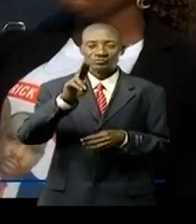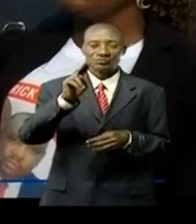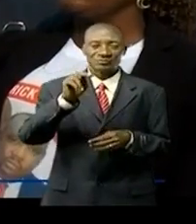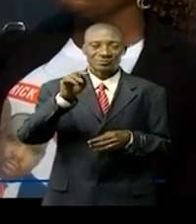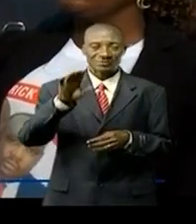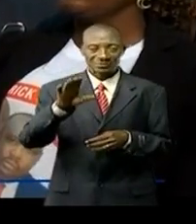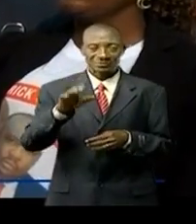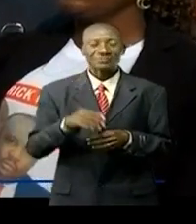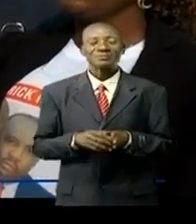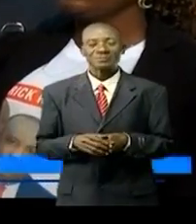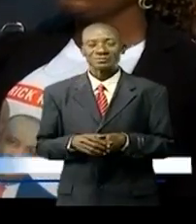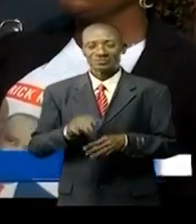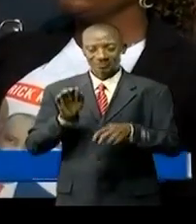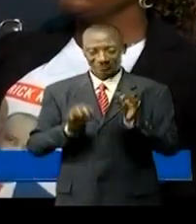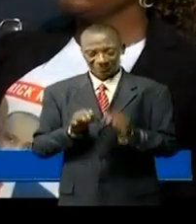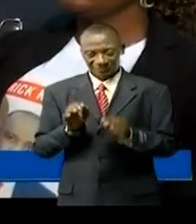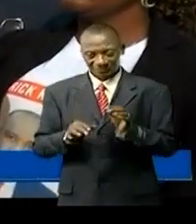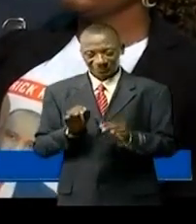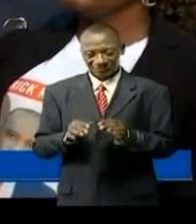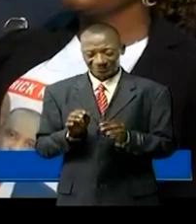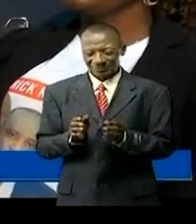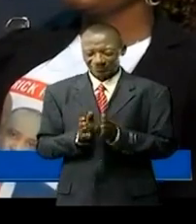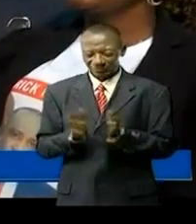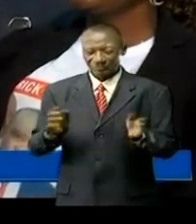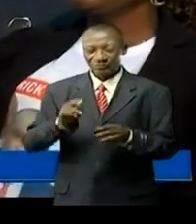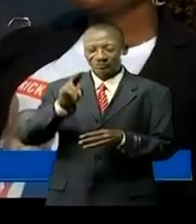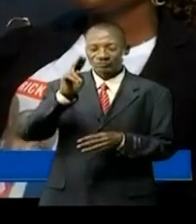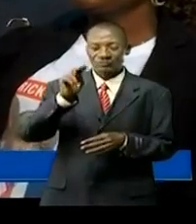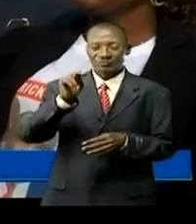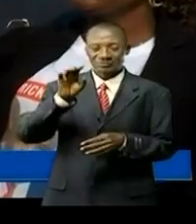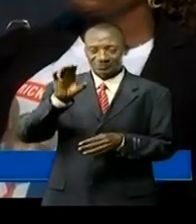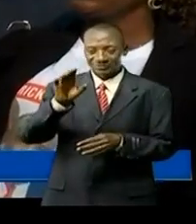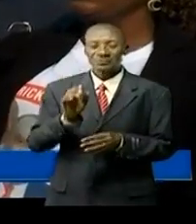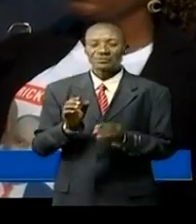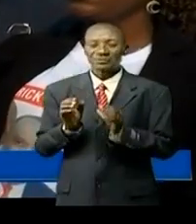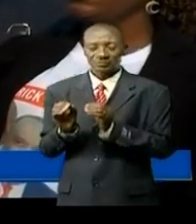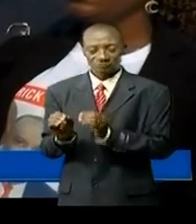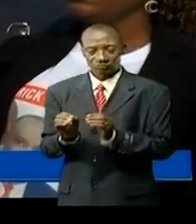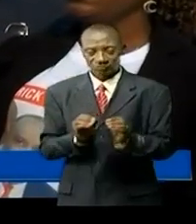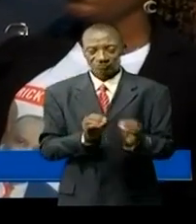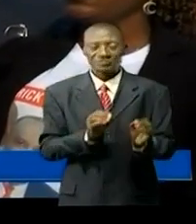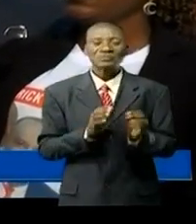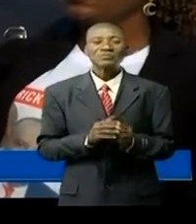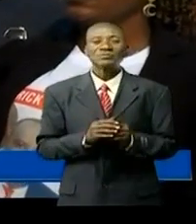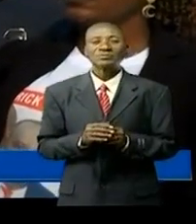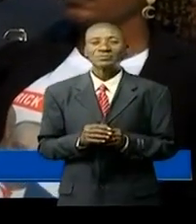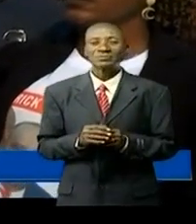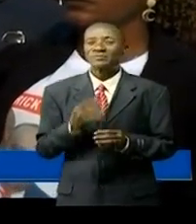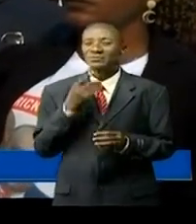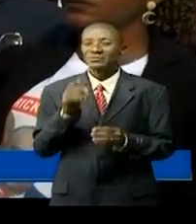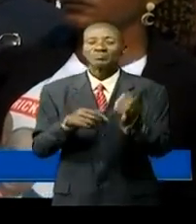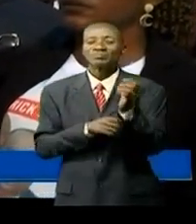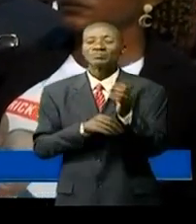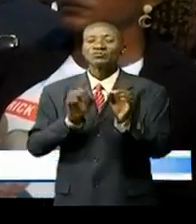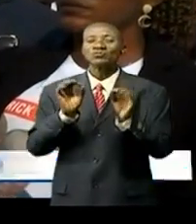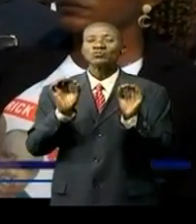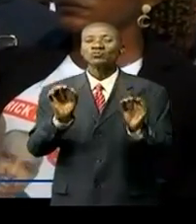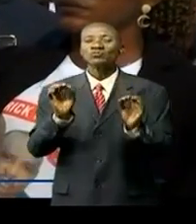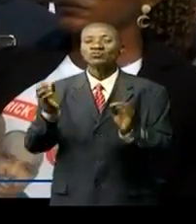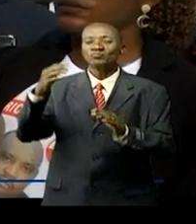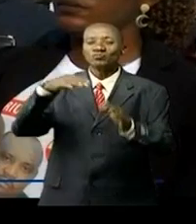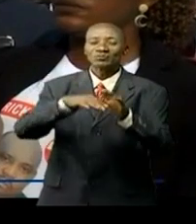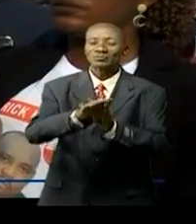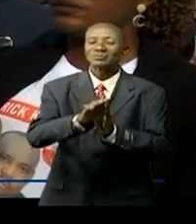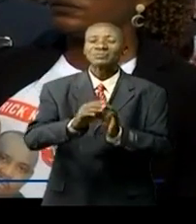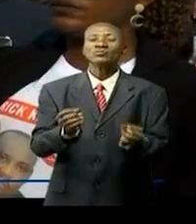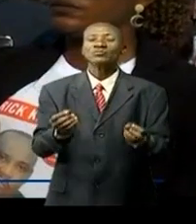secrétaire politique national de l'UNC. Si vous pouvez voir l'engouement ici au siège, nous avons plus de 1000 nouveaux abonnés à l'UNC en ce jour,